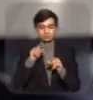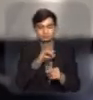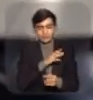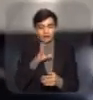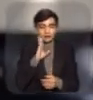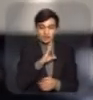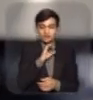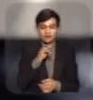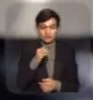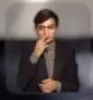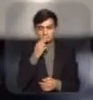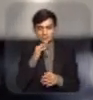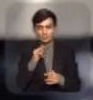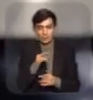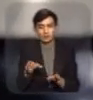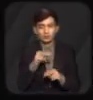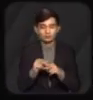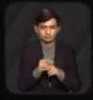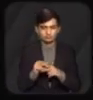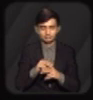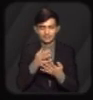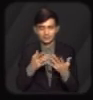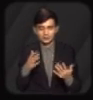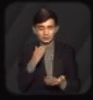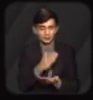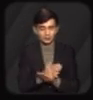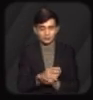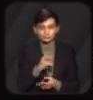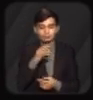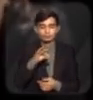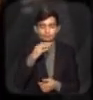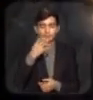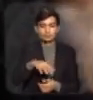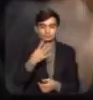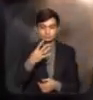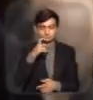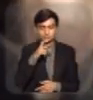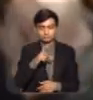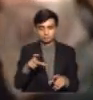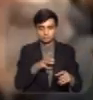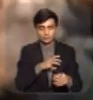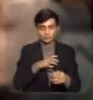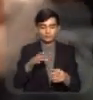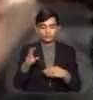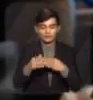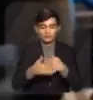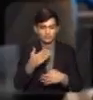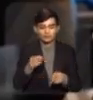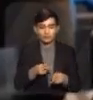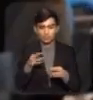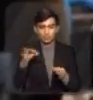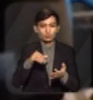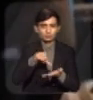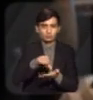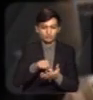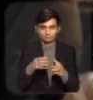и несовершеннолетние прошли курсы реабилитации и адаптации. 43 человека понесли наказание за участие в террористических